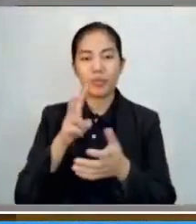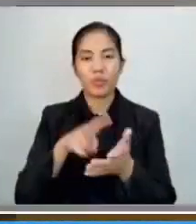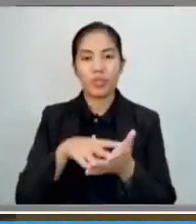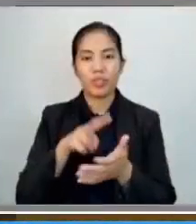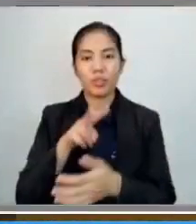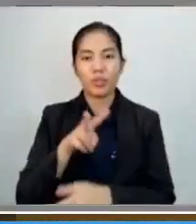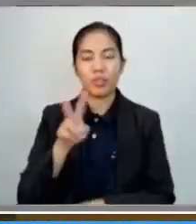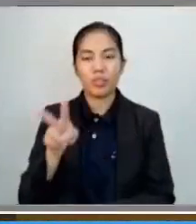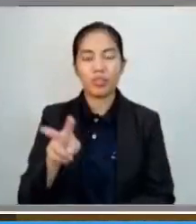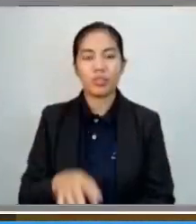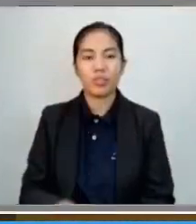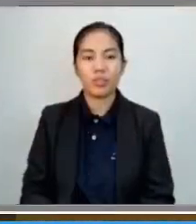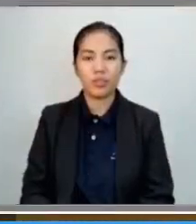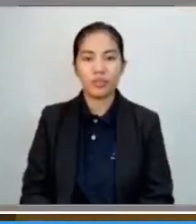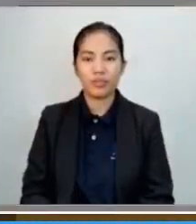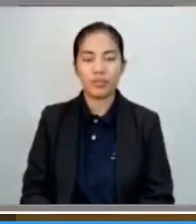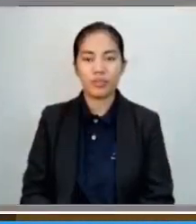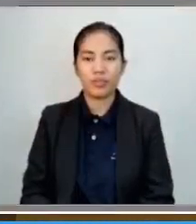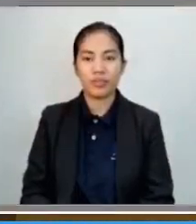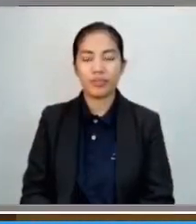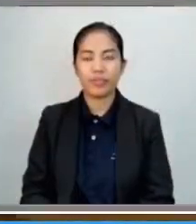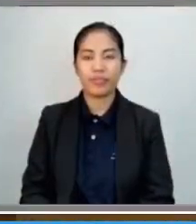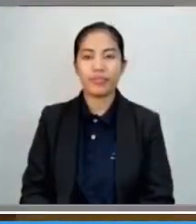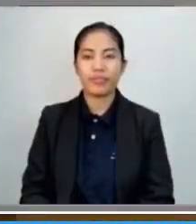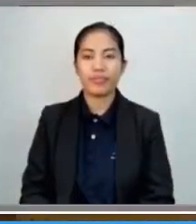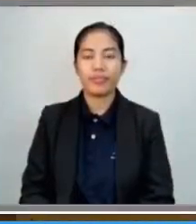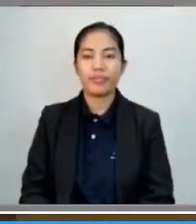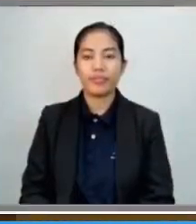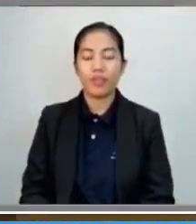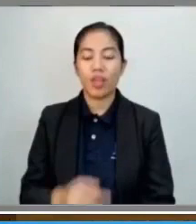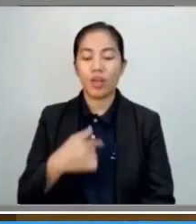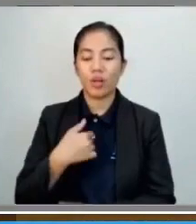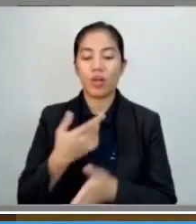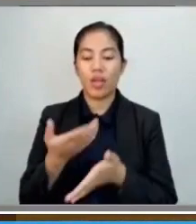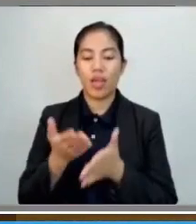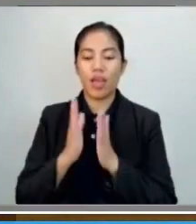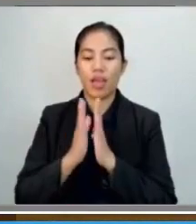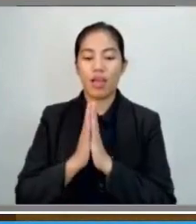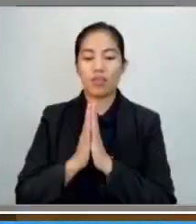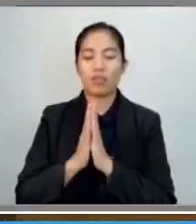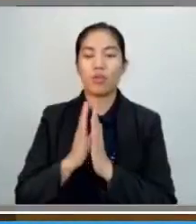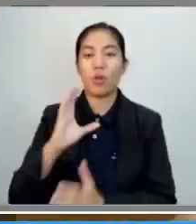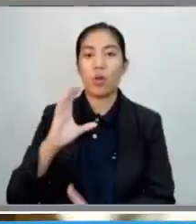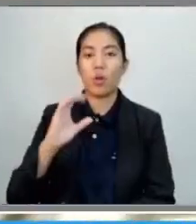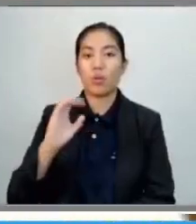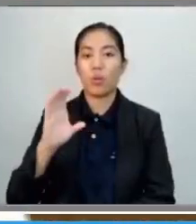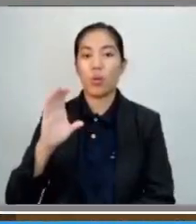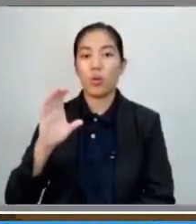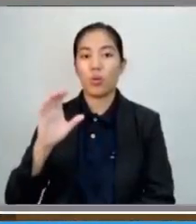Tinanong ko po ang COA at tinignan ko po ang mga